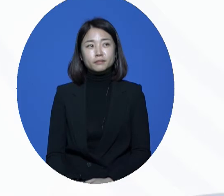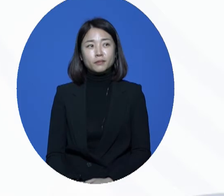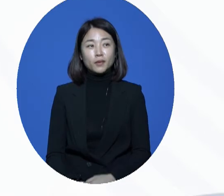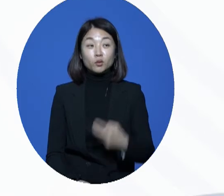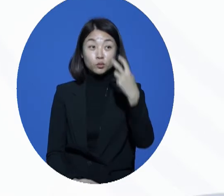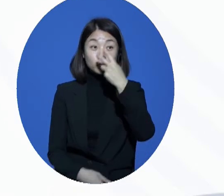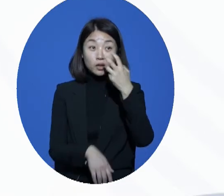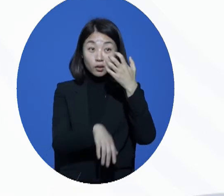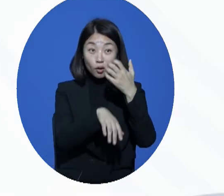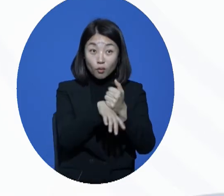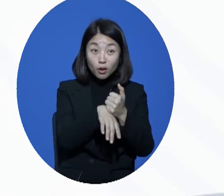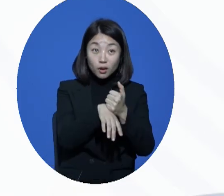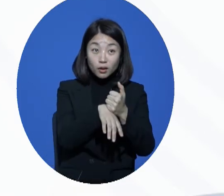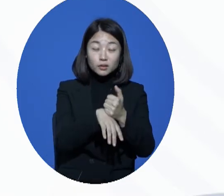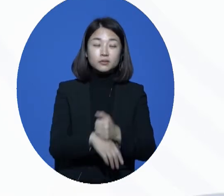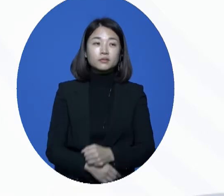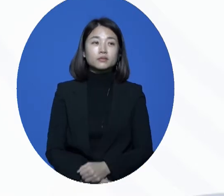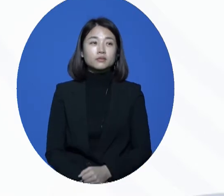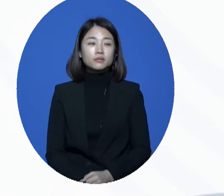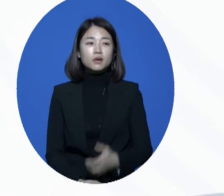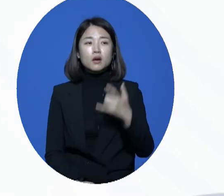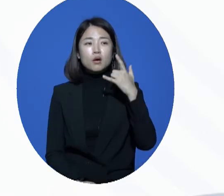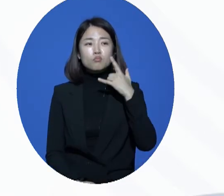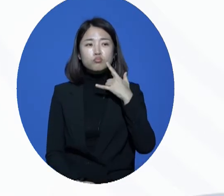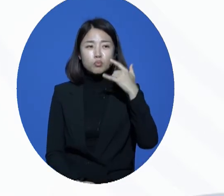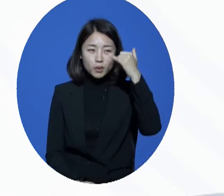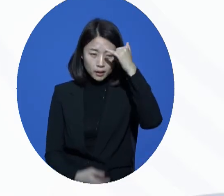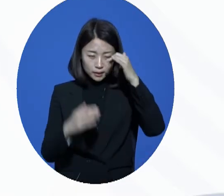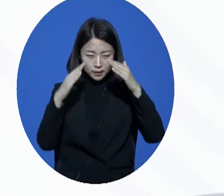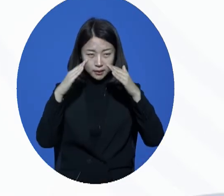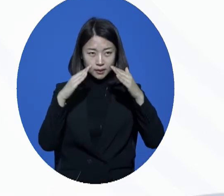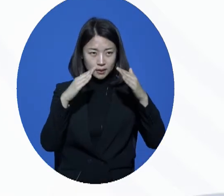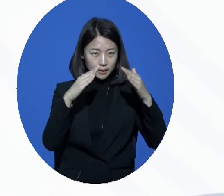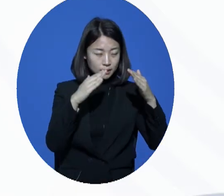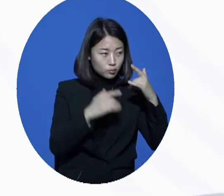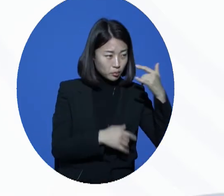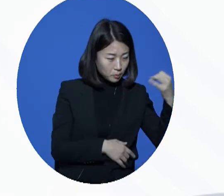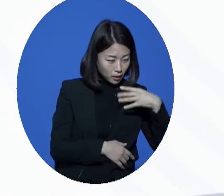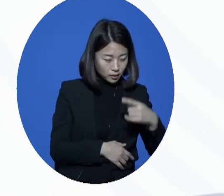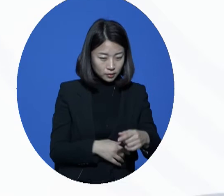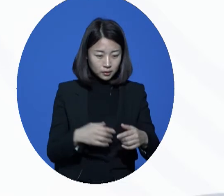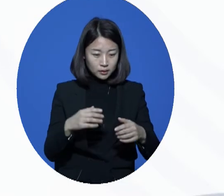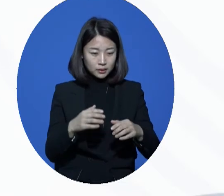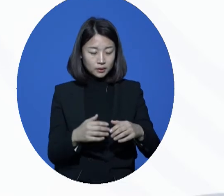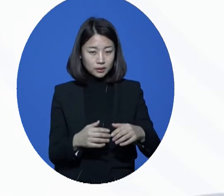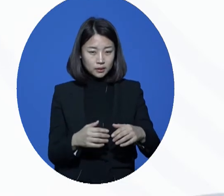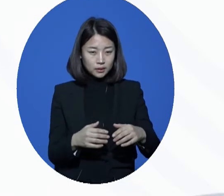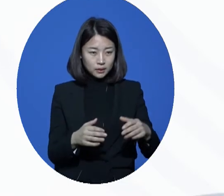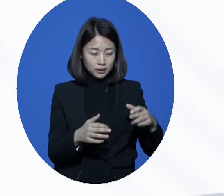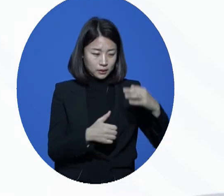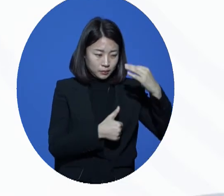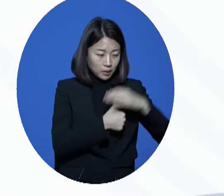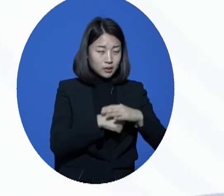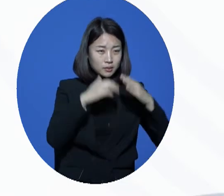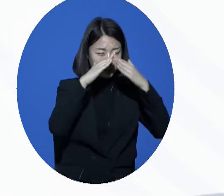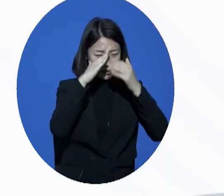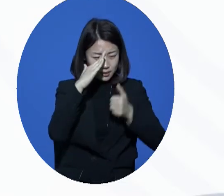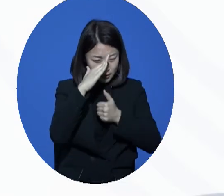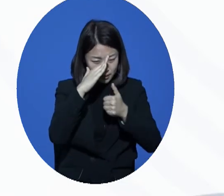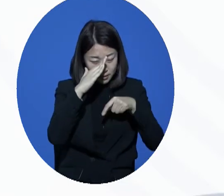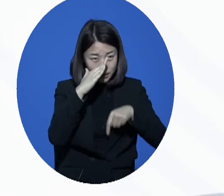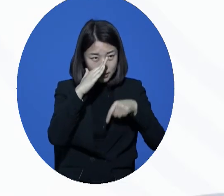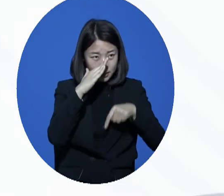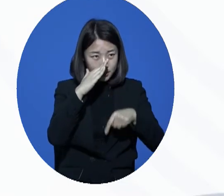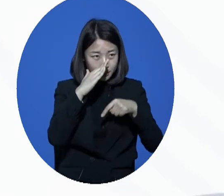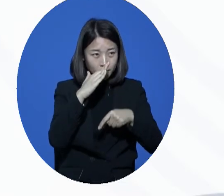조사 결과를 살펴보면 부모에게 하루 24시간 집안에서 발달장애인 지원의 책임을 전적으로 전가하는 것이 아니라 방역이